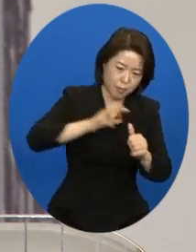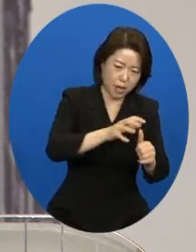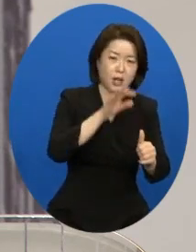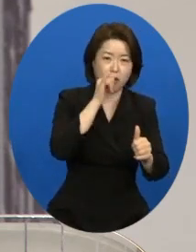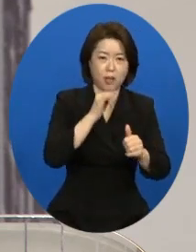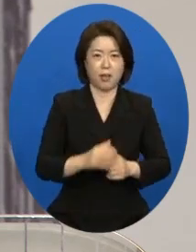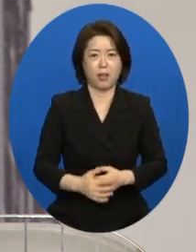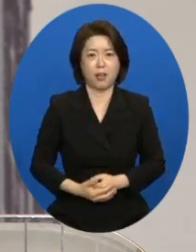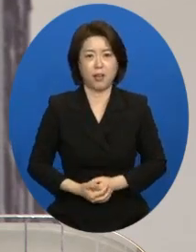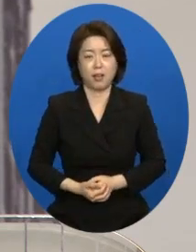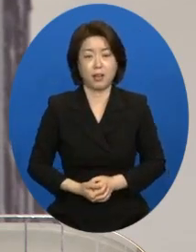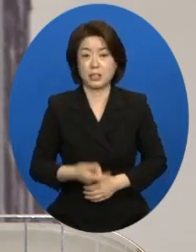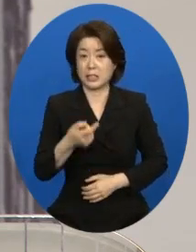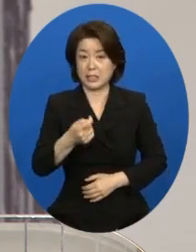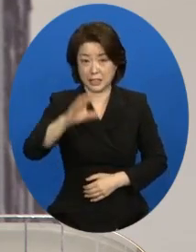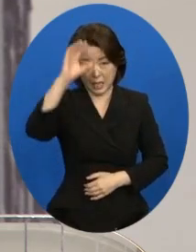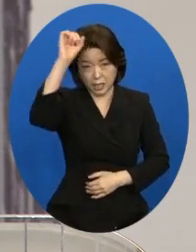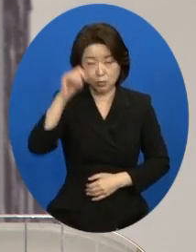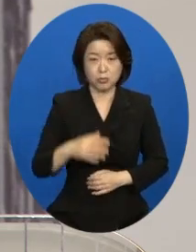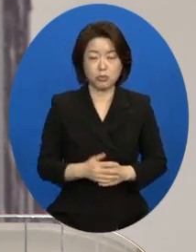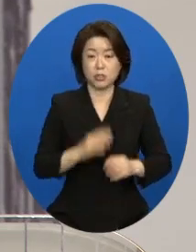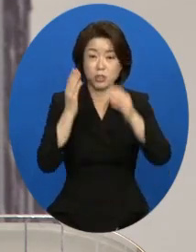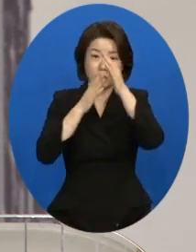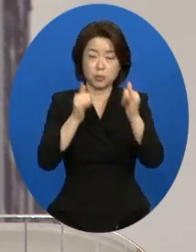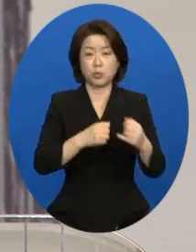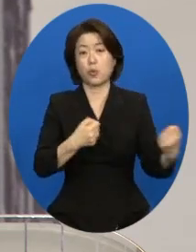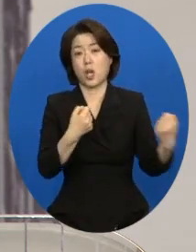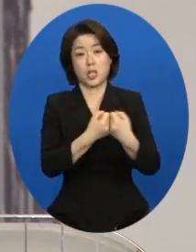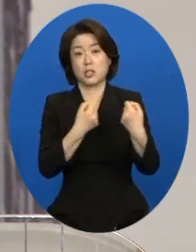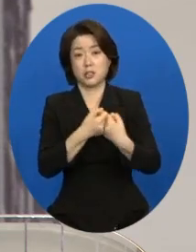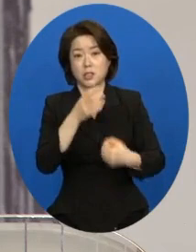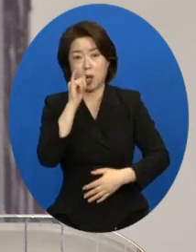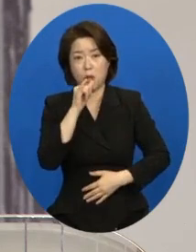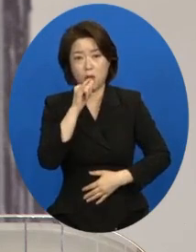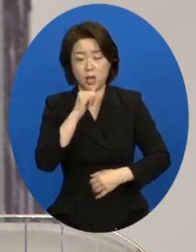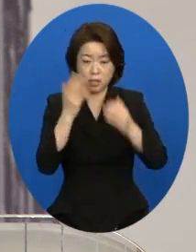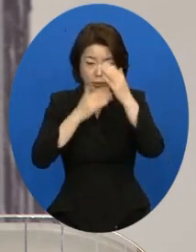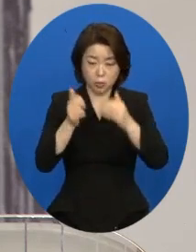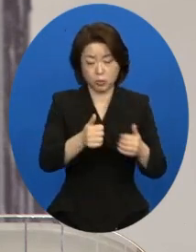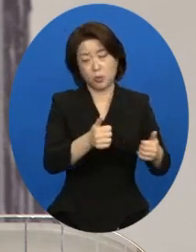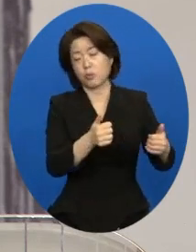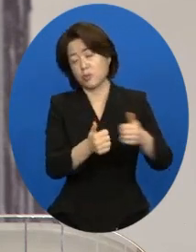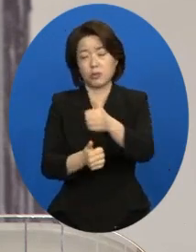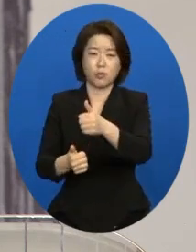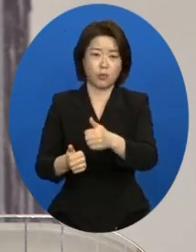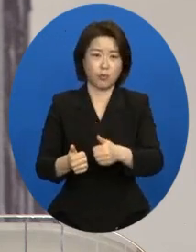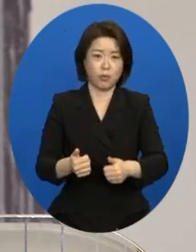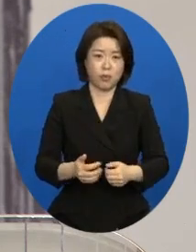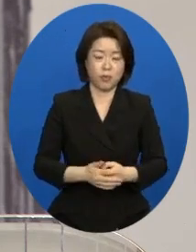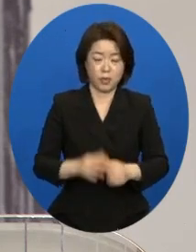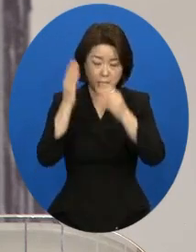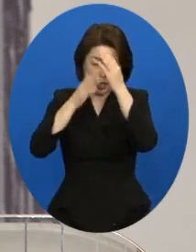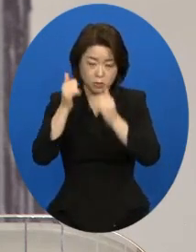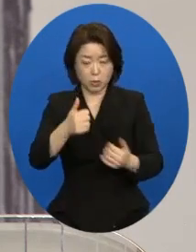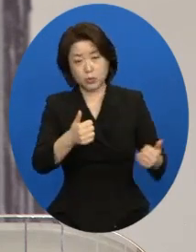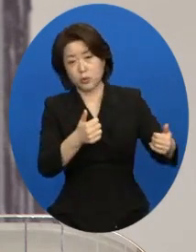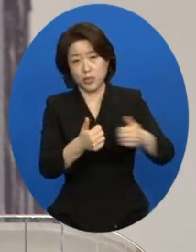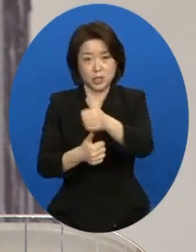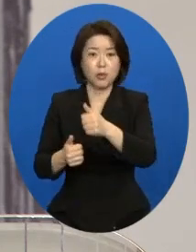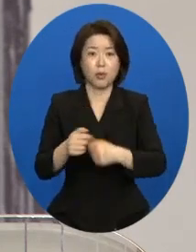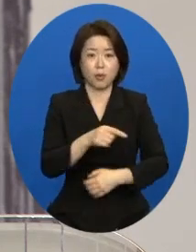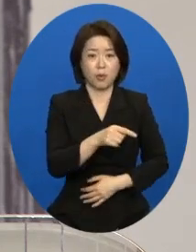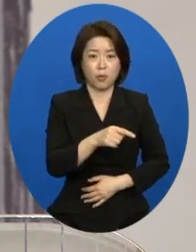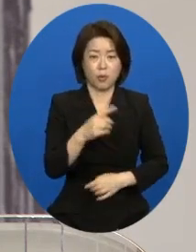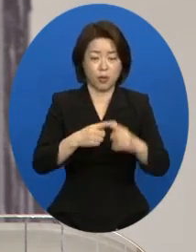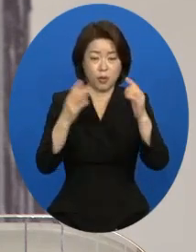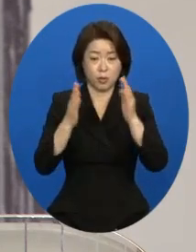21절에 보면 이 작은 뿔은요, 성도들과 싸우는데 성도들을 이깁니다. 성도들을 이겨요.